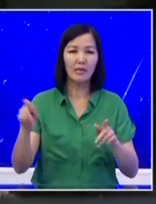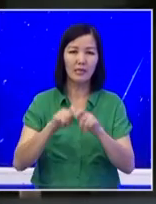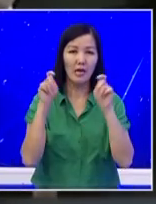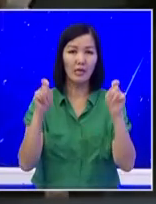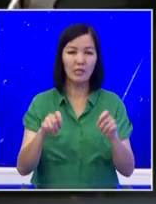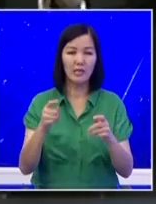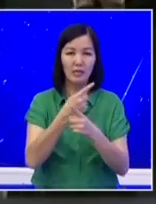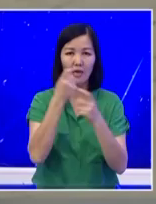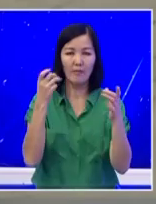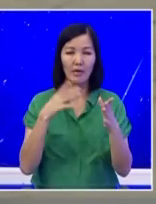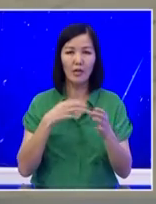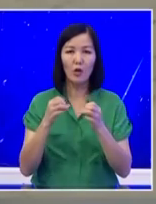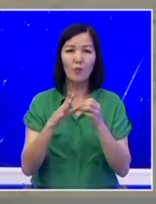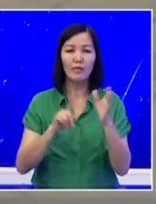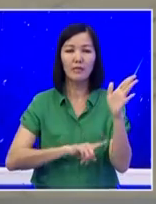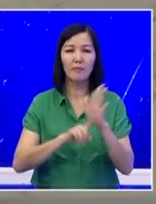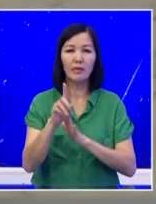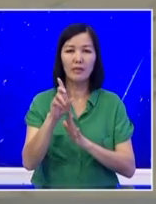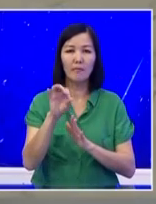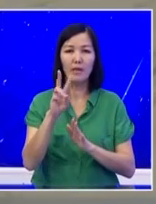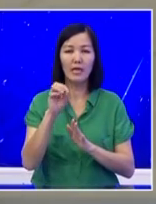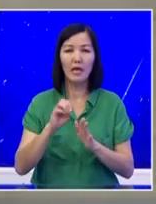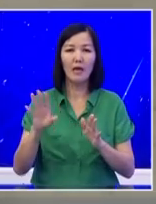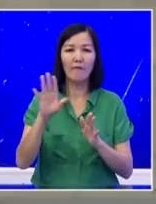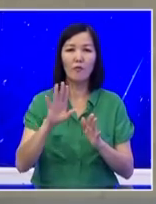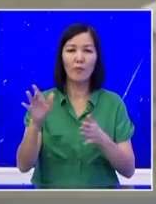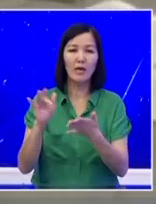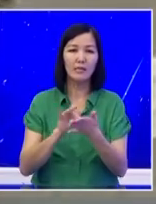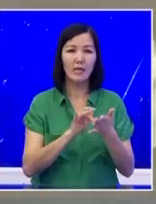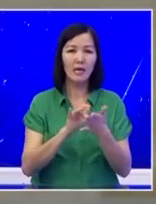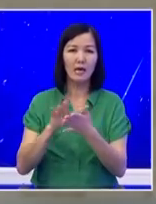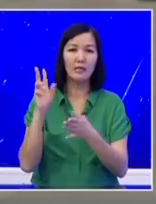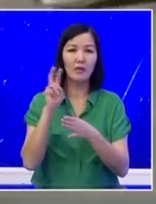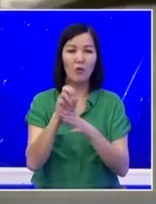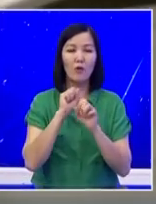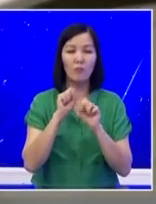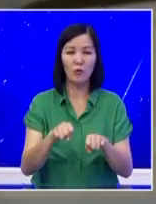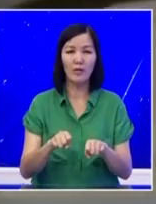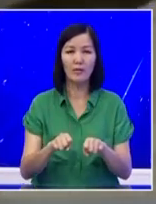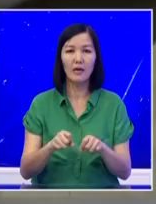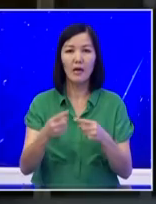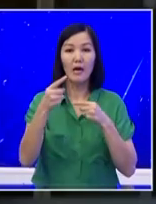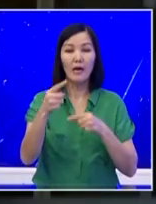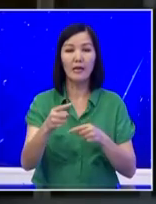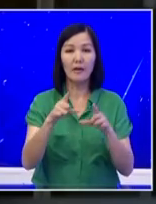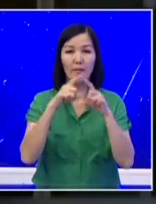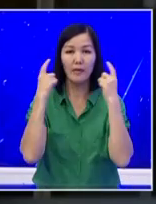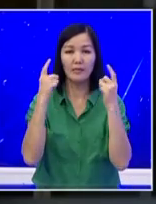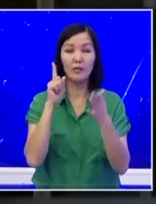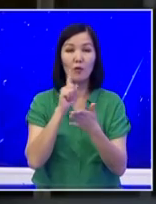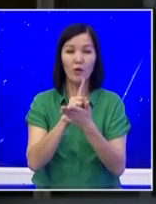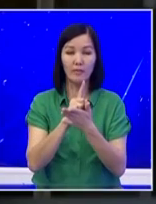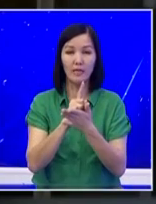ашылатынын хабарлады. Ал 15-нен бастап бельгиялықтар Еуропа бойынша саяхаттай алады. Алайда әлі де арақашықтықты сақтап маска тағуы